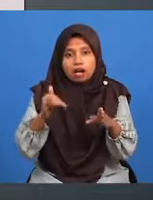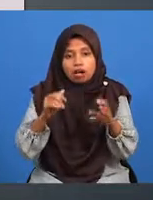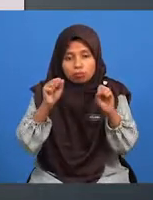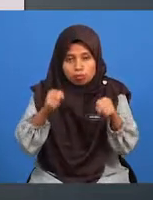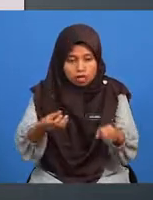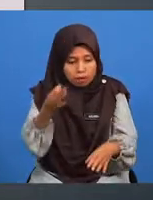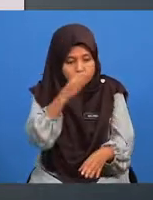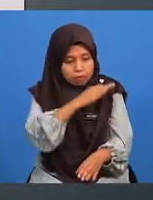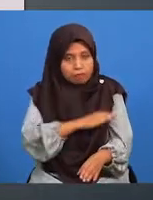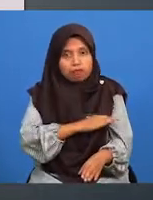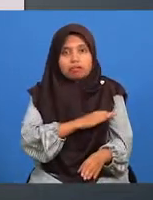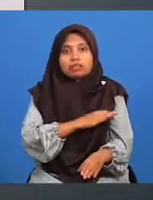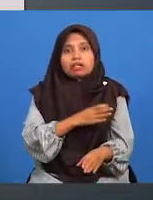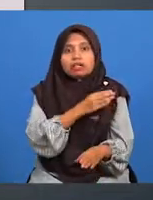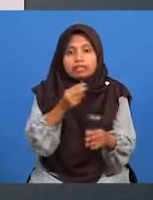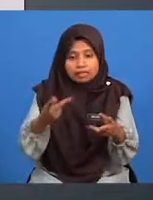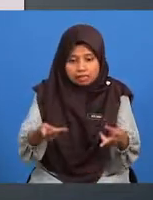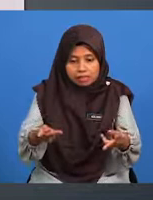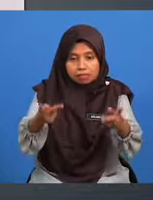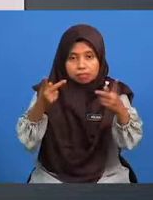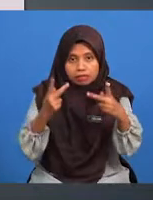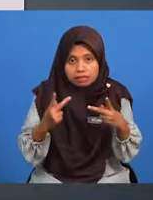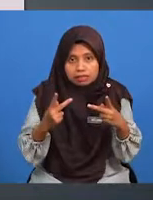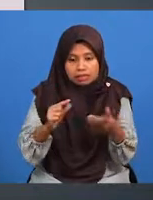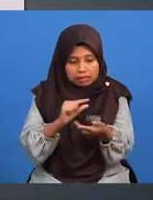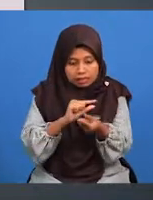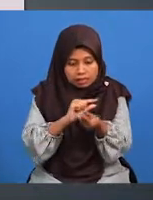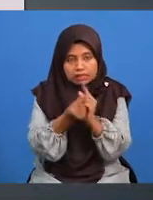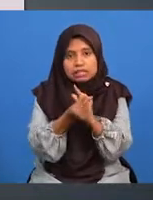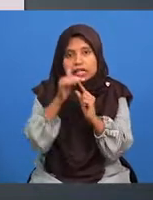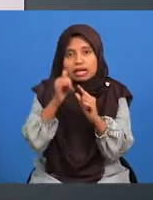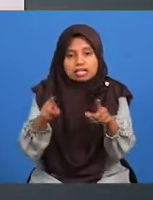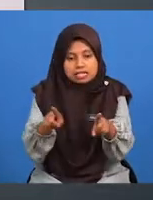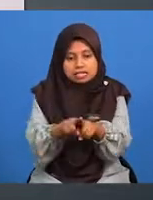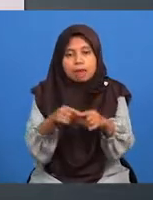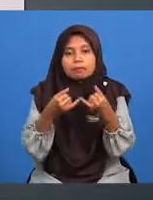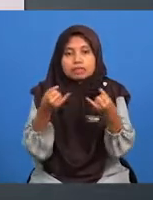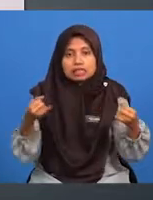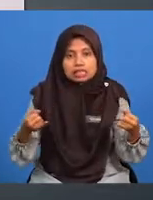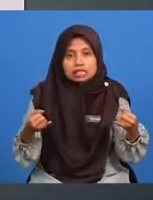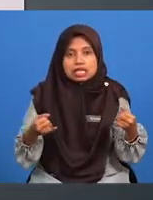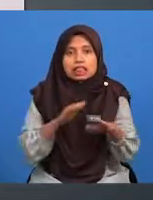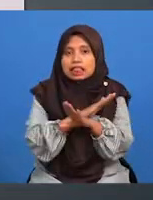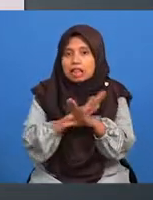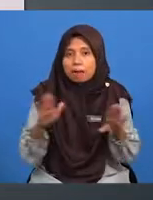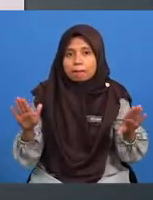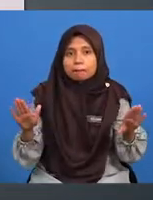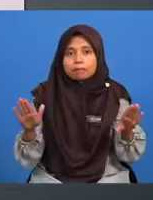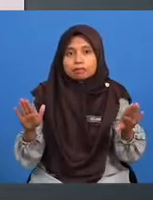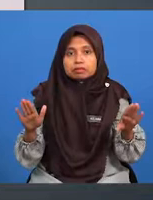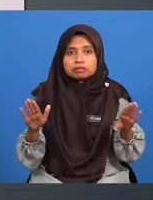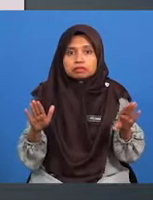harta tersebut dan dikembalikan gantian yang sama jenis dengannya tanpa